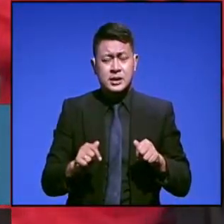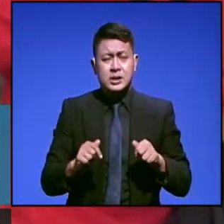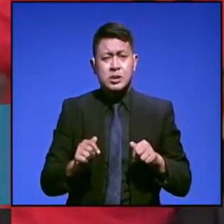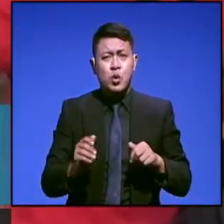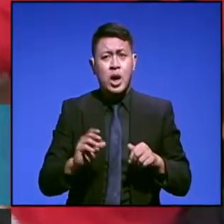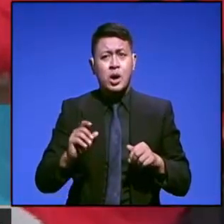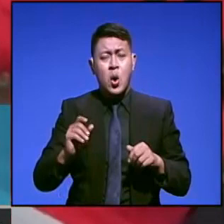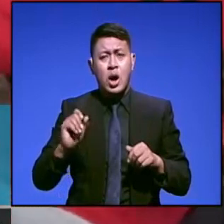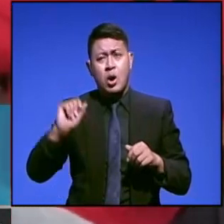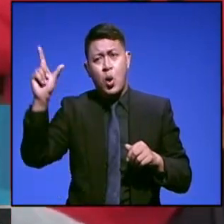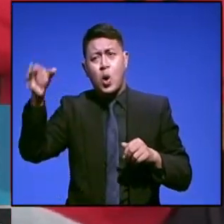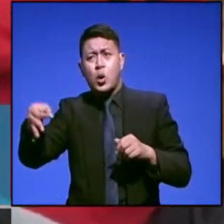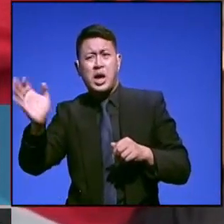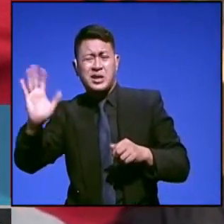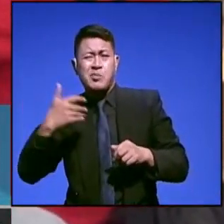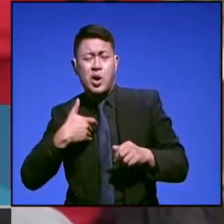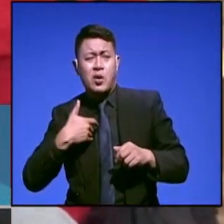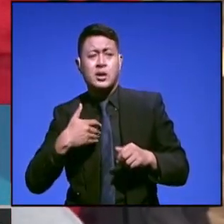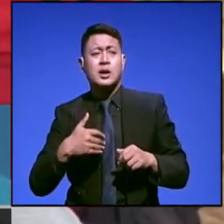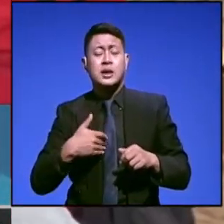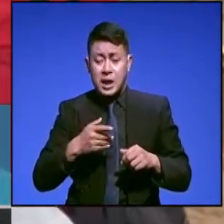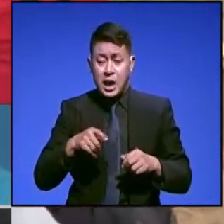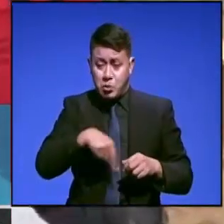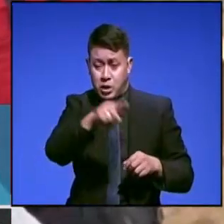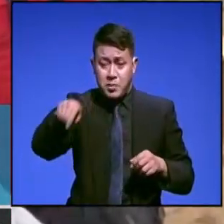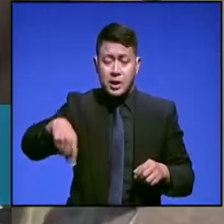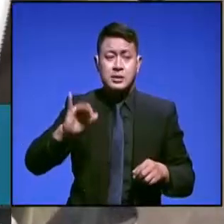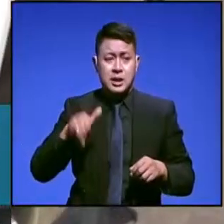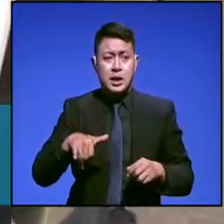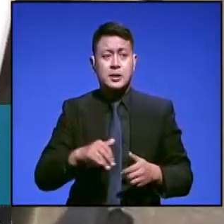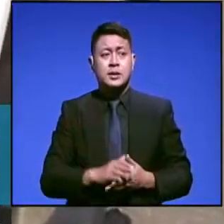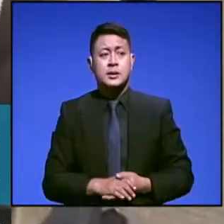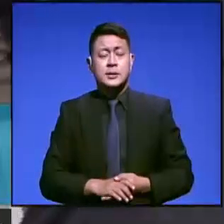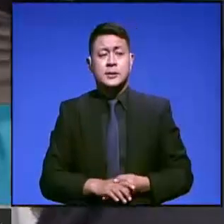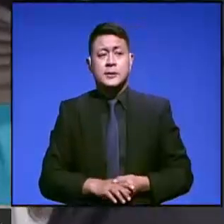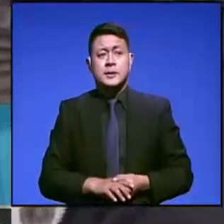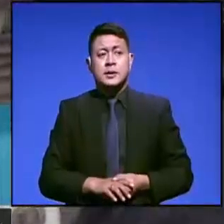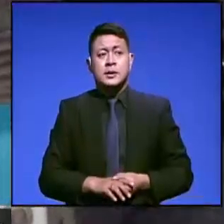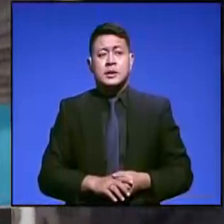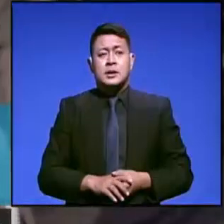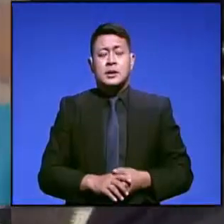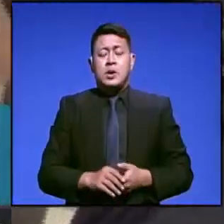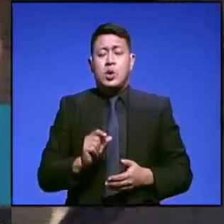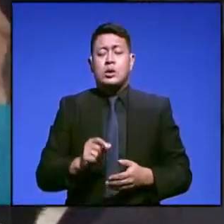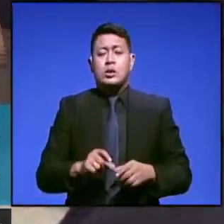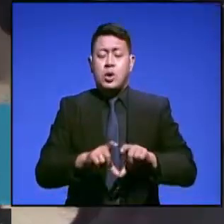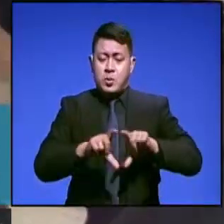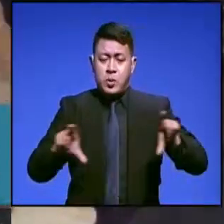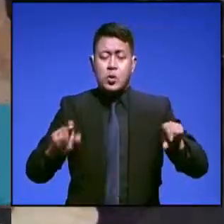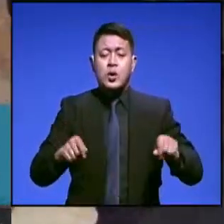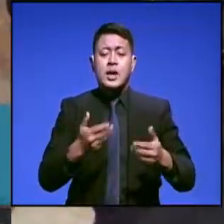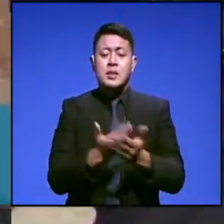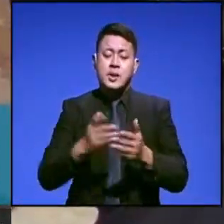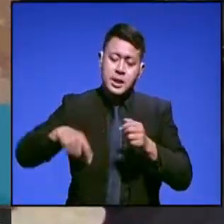seberang ke sini. Berarti Bapak ini putar balik, Pak? Putar balik. Tindakan bagi pengguna sejauh ini hanya